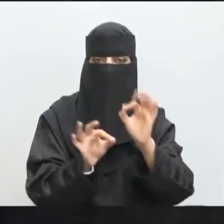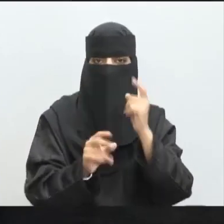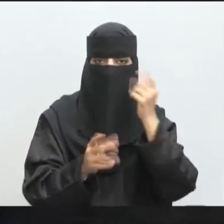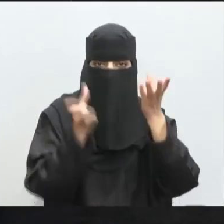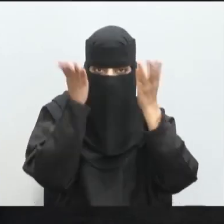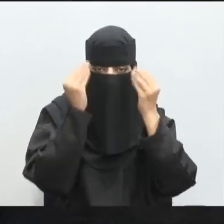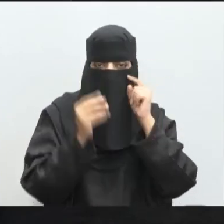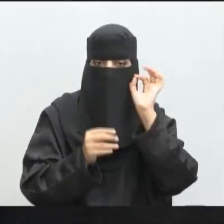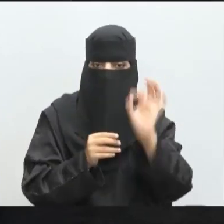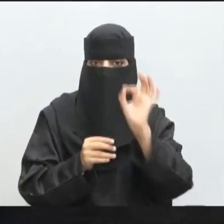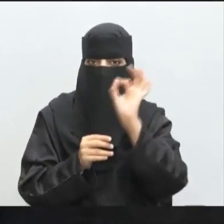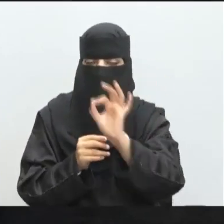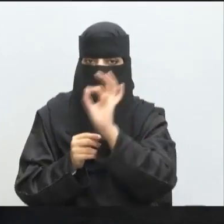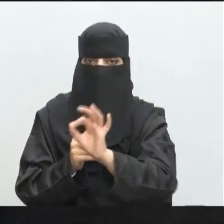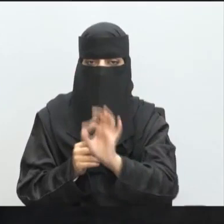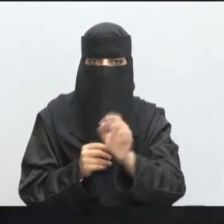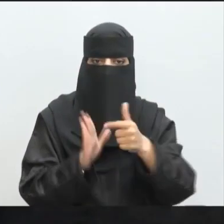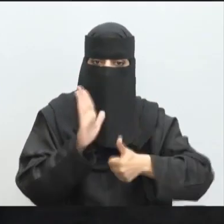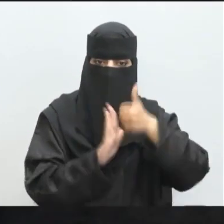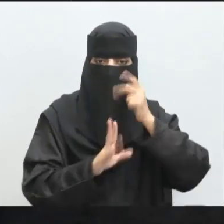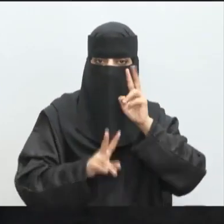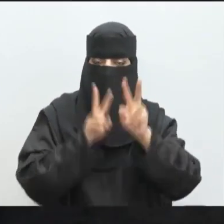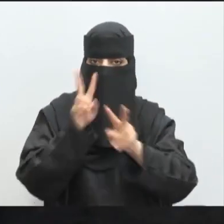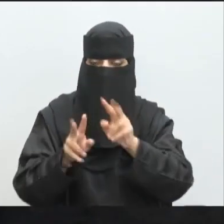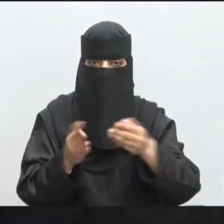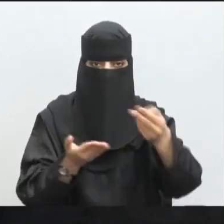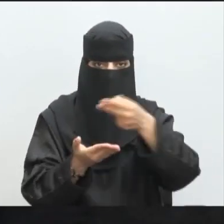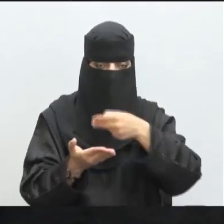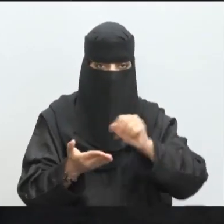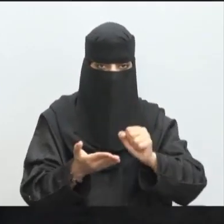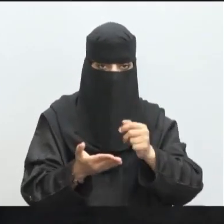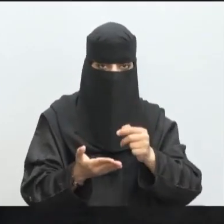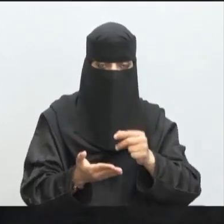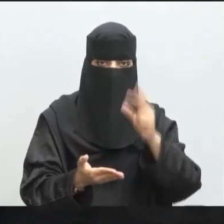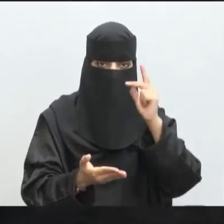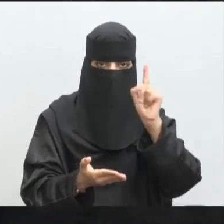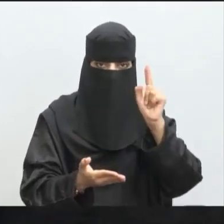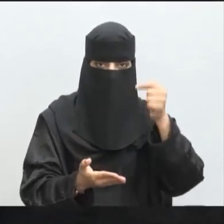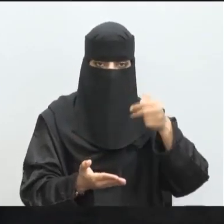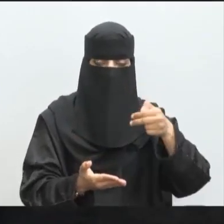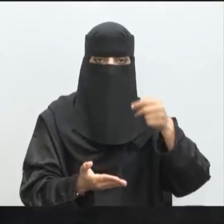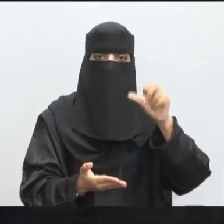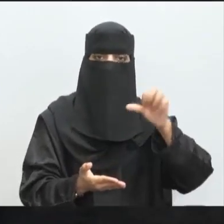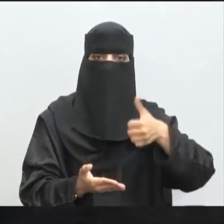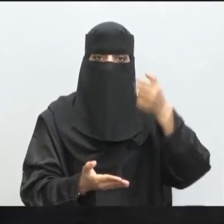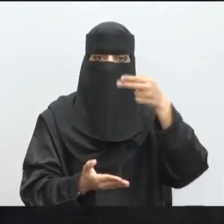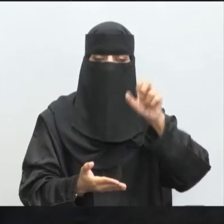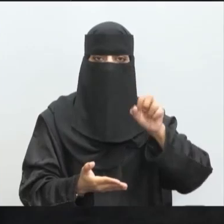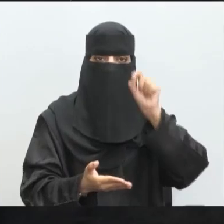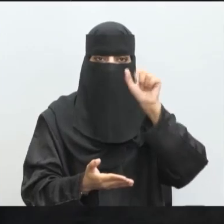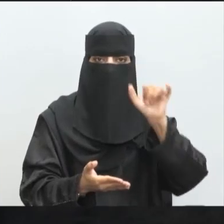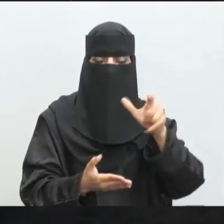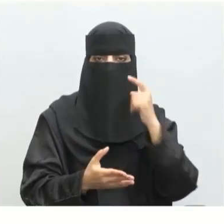معلومات كثيره يستطيع من يشاهد الخريطه الطبوغرافيه ان يقرا المعلومات فيها من